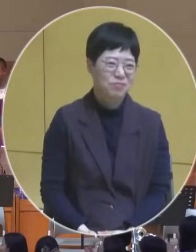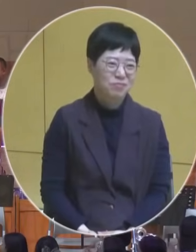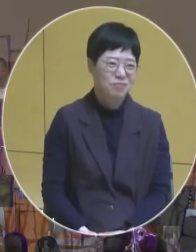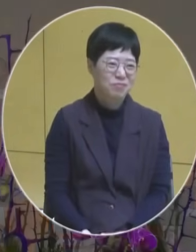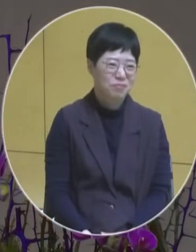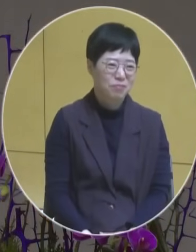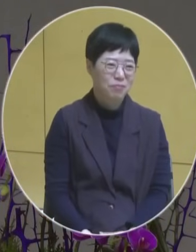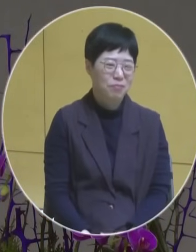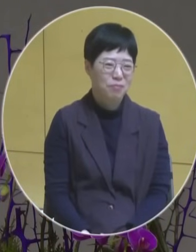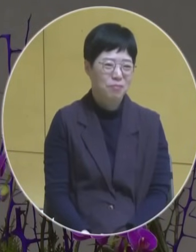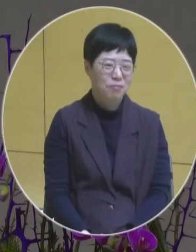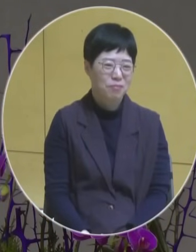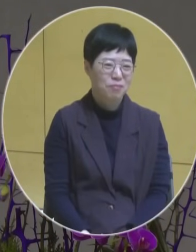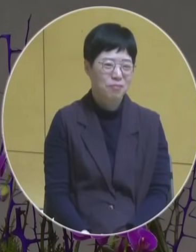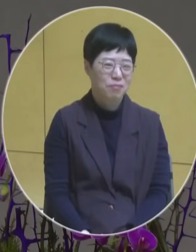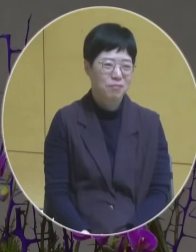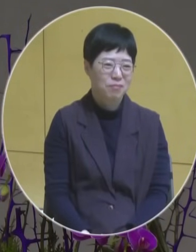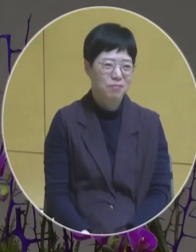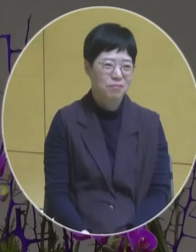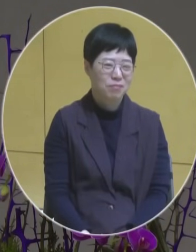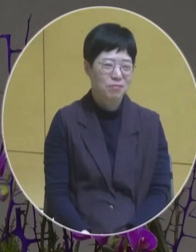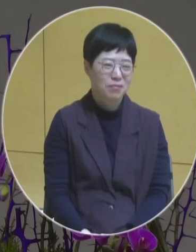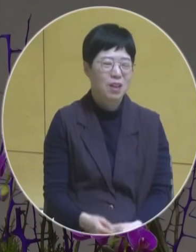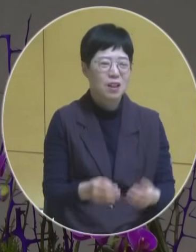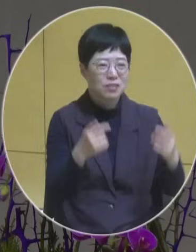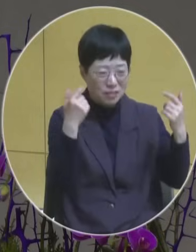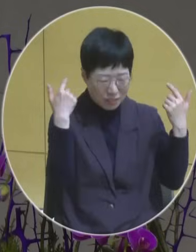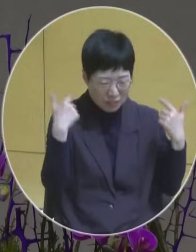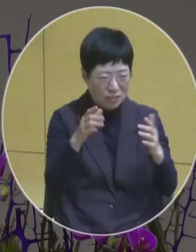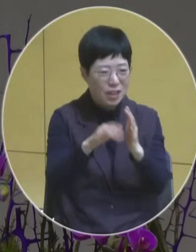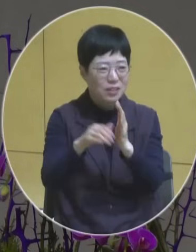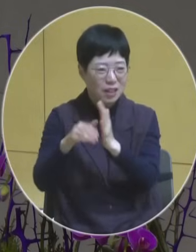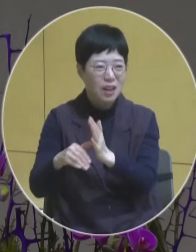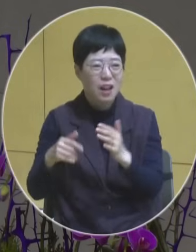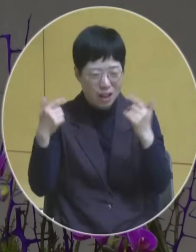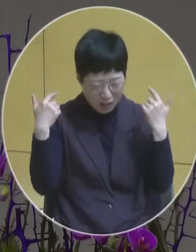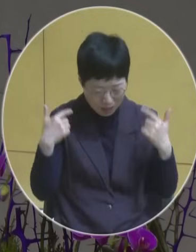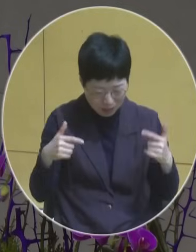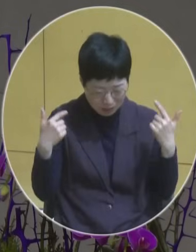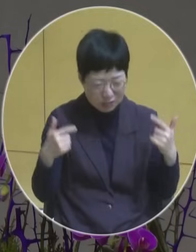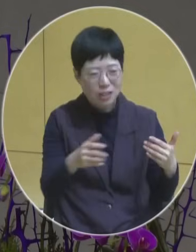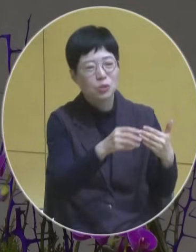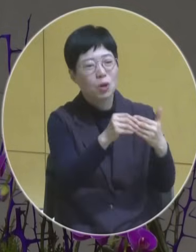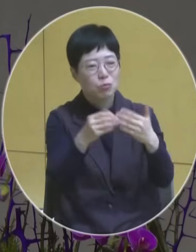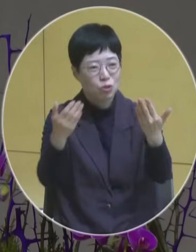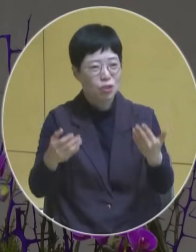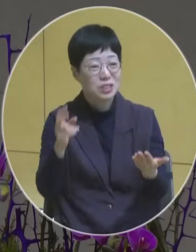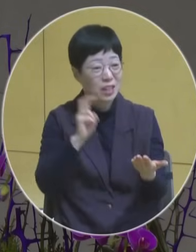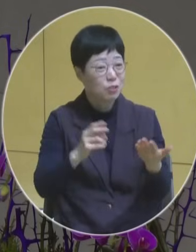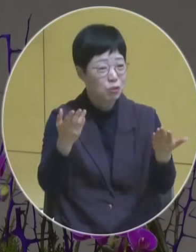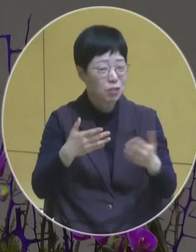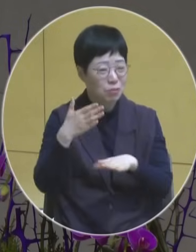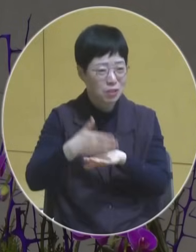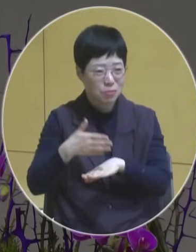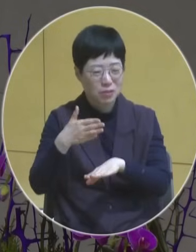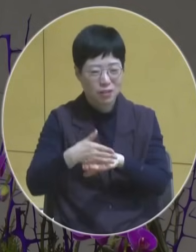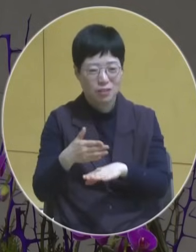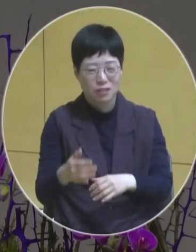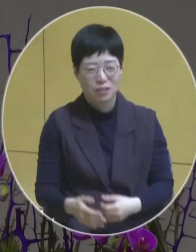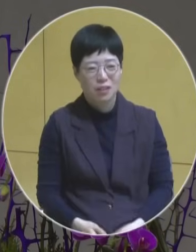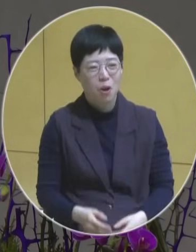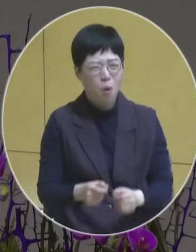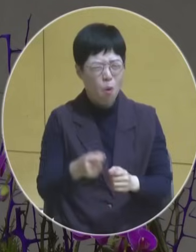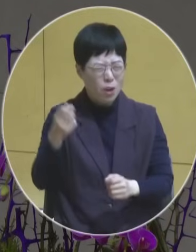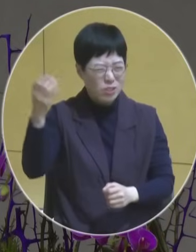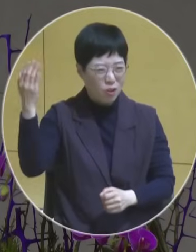고맙습니다. 우리 오케스트라 연주하시면서 또 행복하게 찬양할 수 있도록 함께 해주셔서 감사를 드립니다.